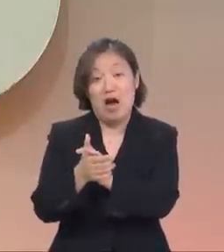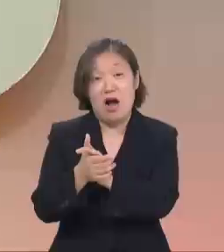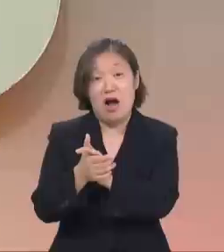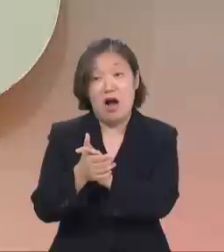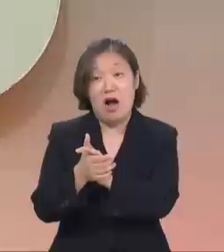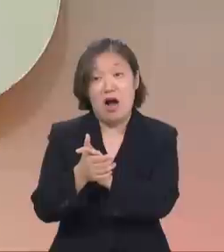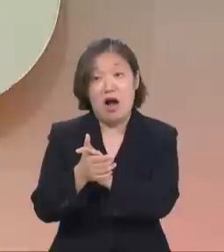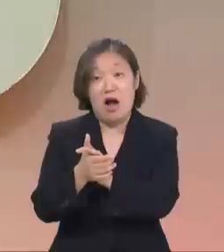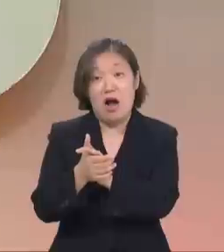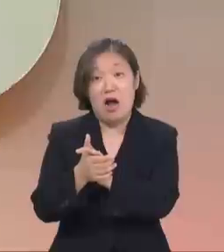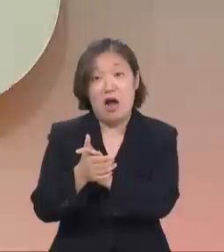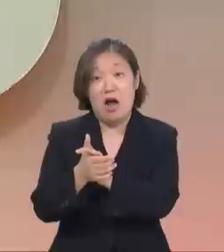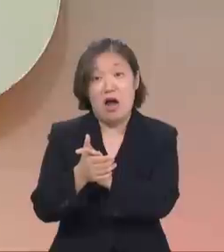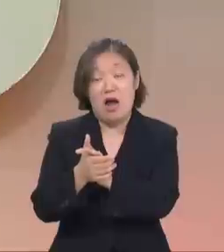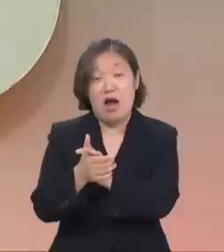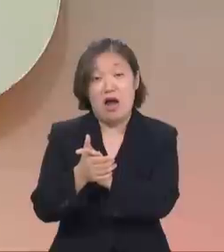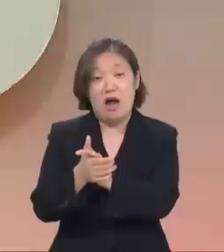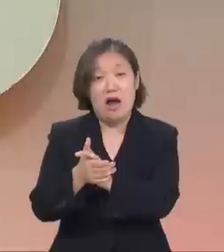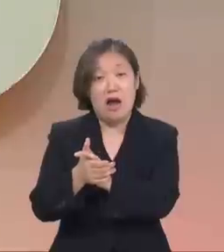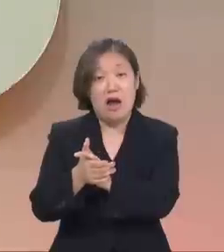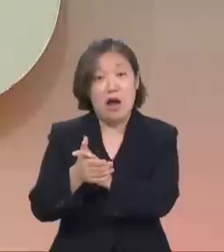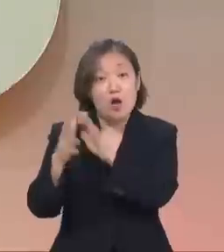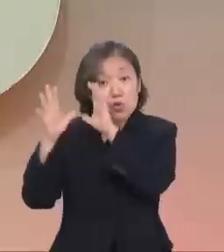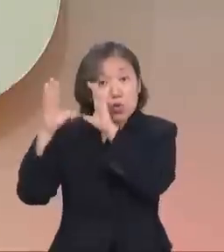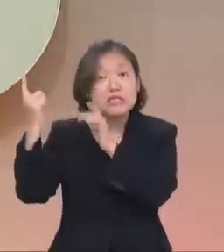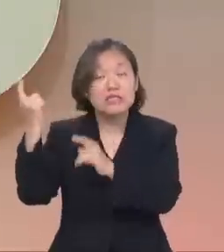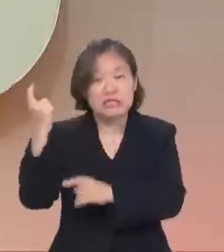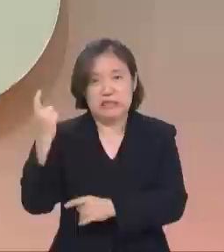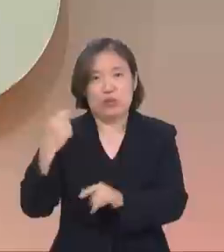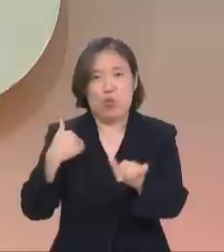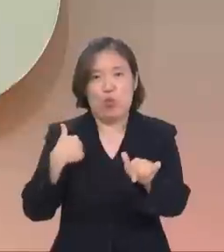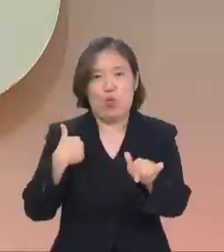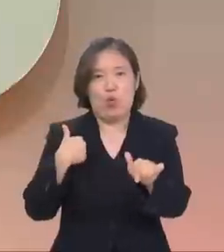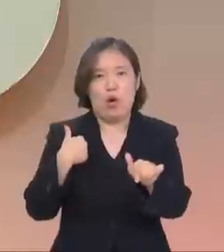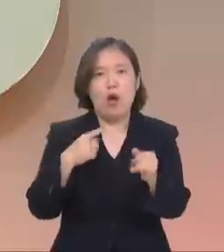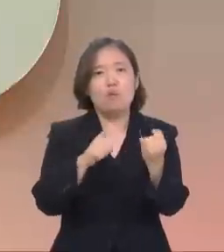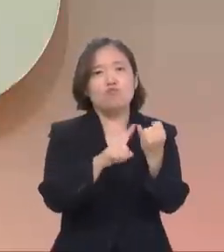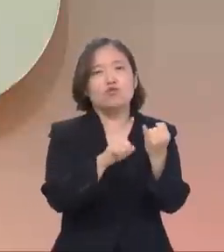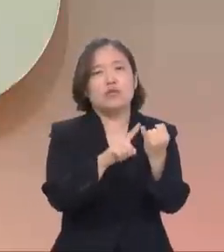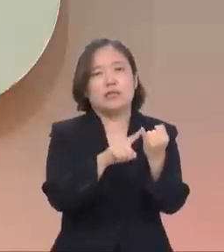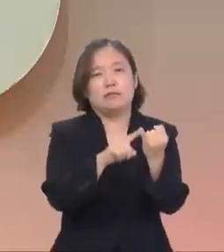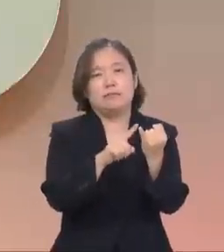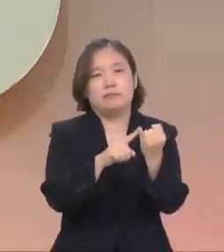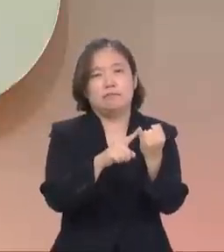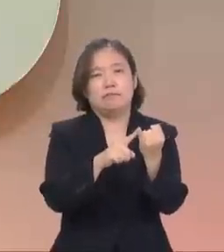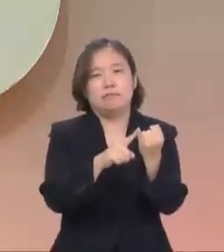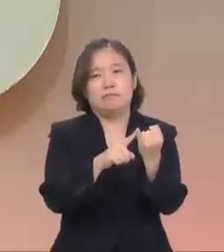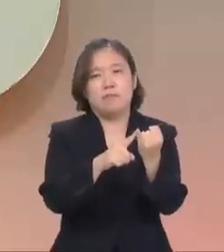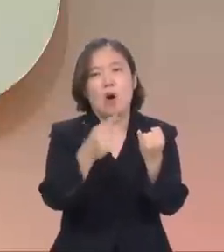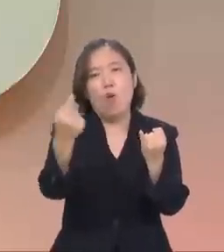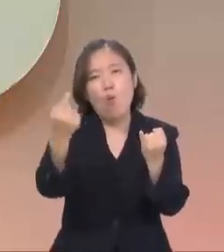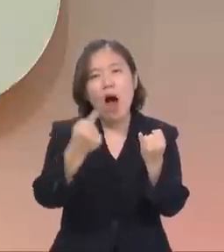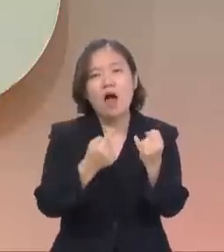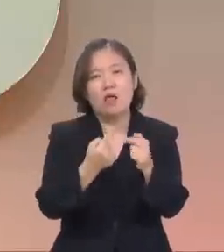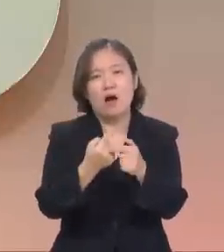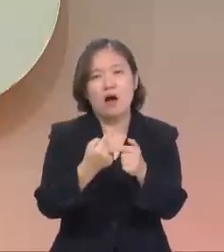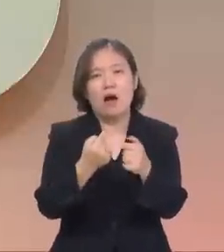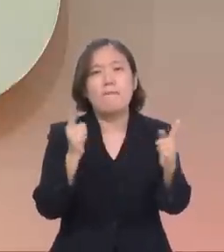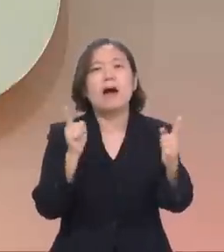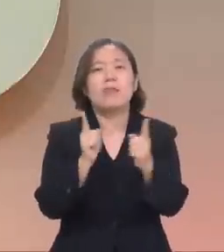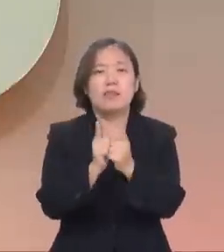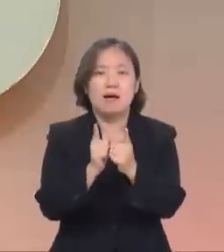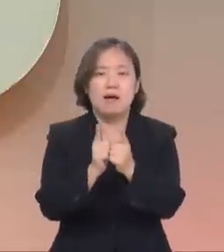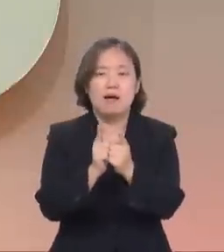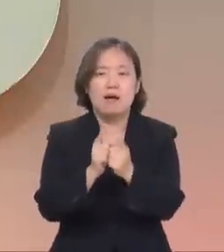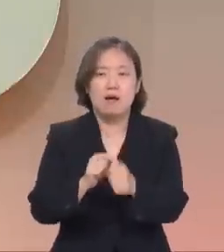일부러 보살님을 불자님을 찾아온 거예요 그 도반이 하는 얘기가